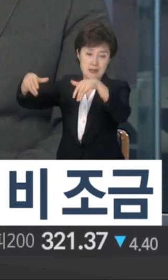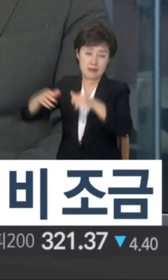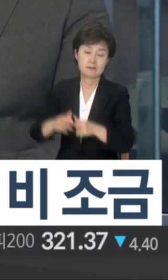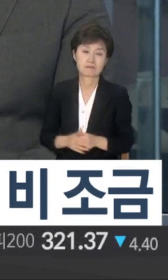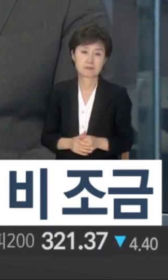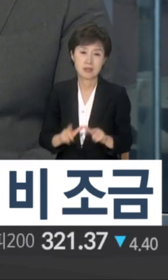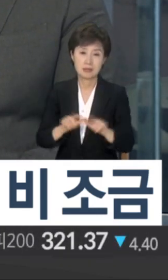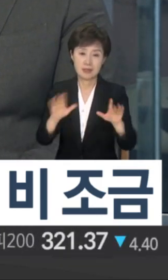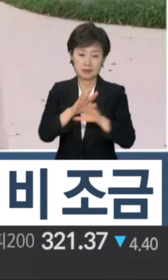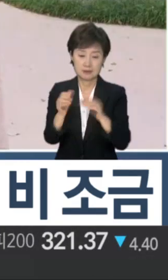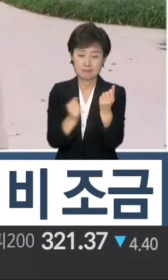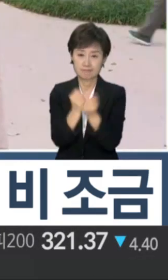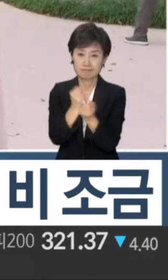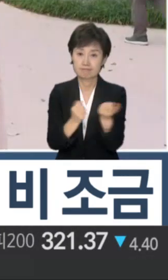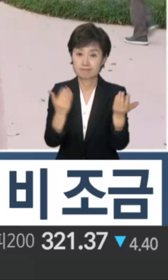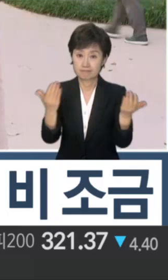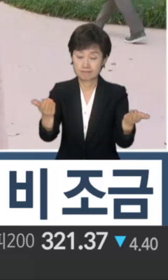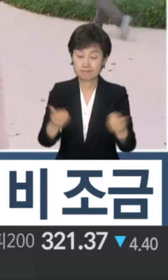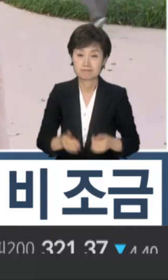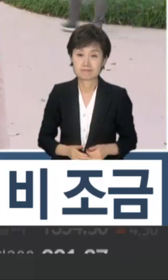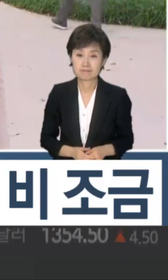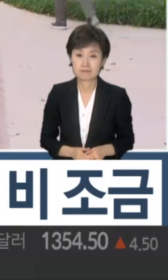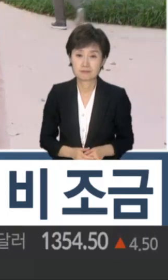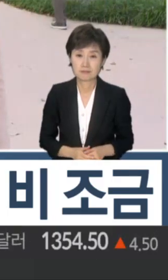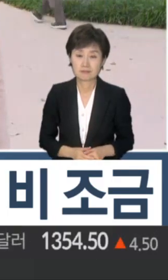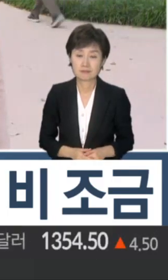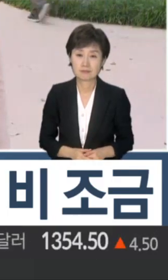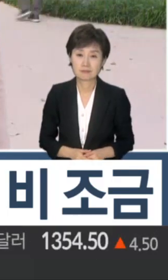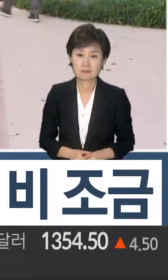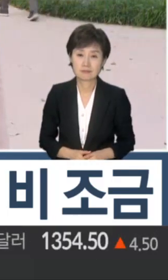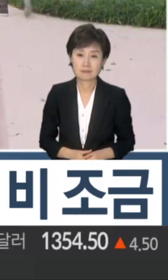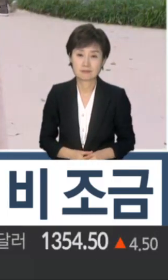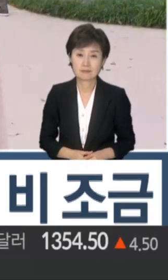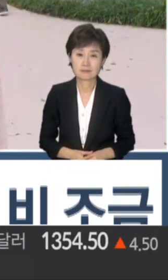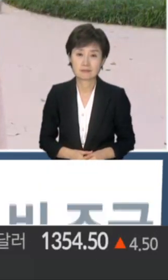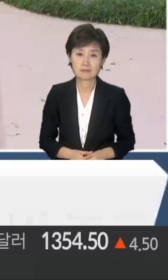기상캐스터 연결해서 들어보도록 하겠습니다. 자, 진현 캐스터 나오십시오.